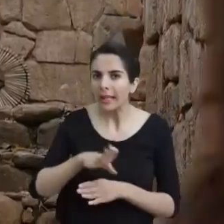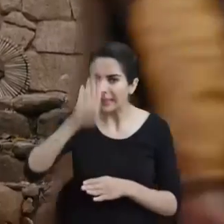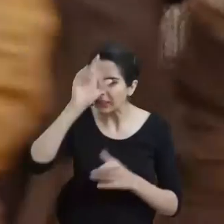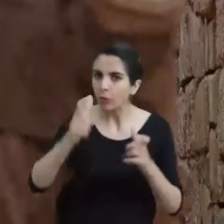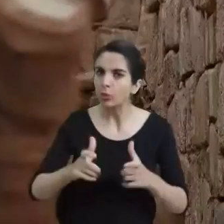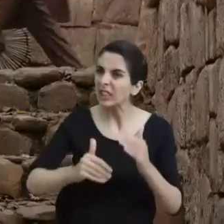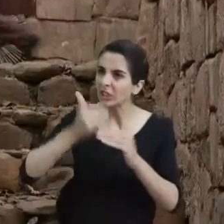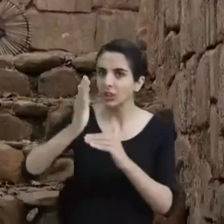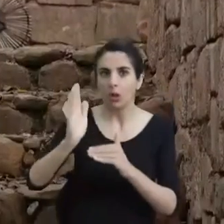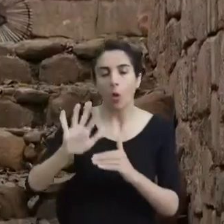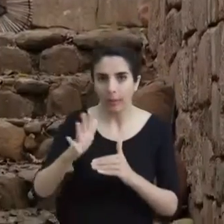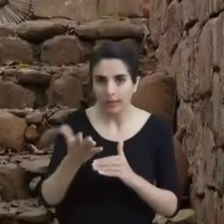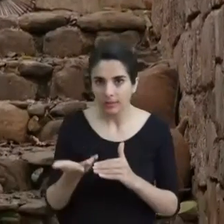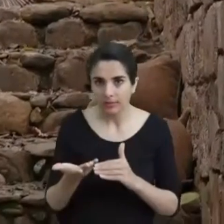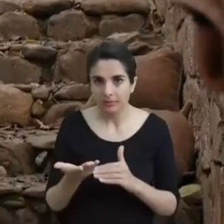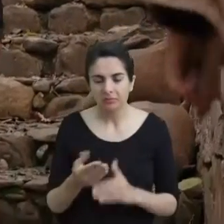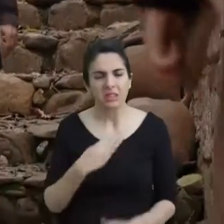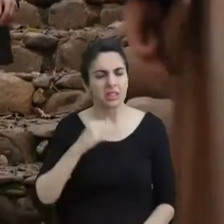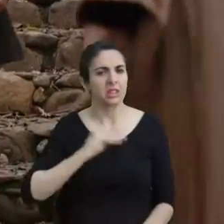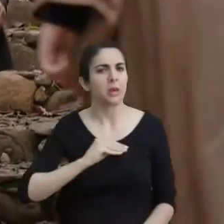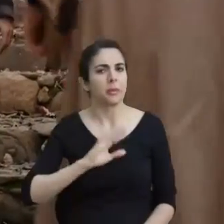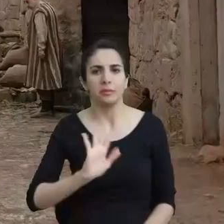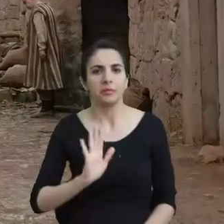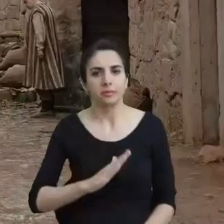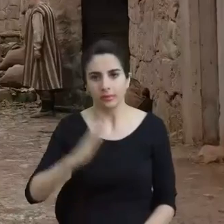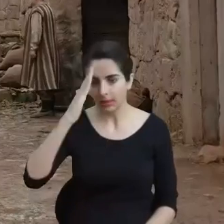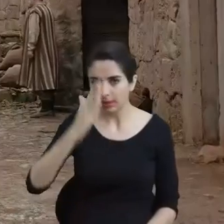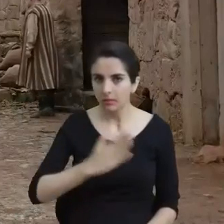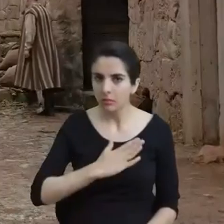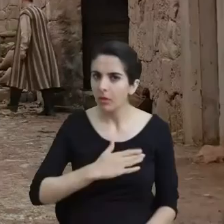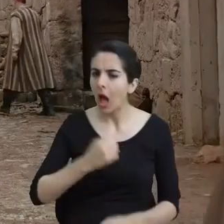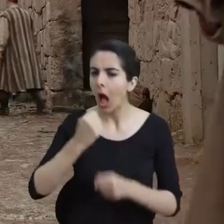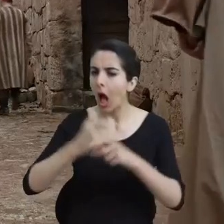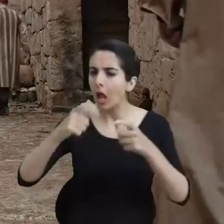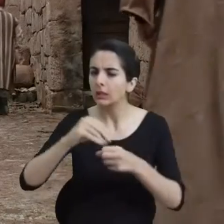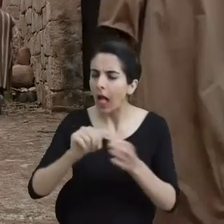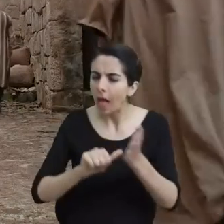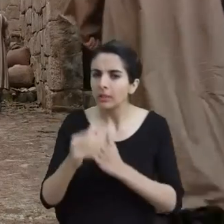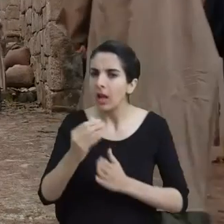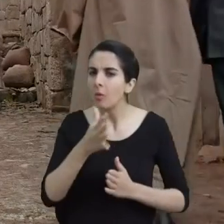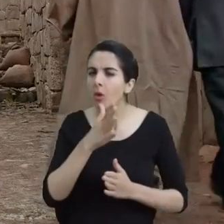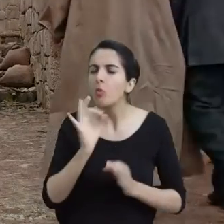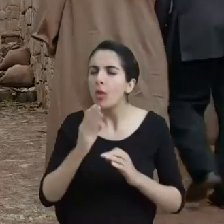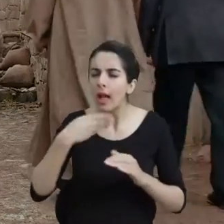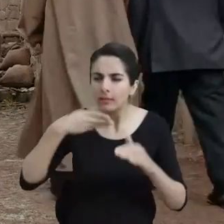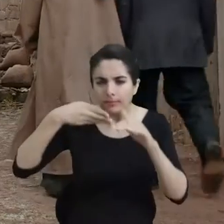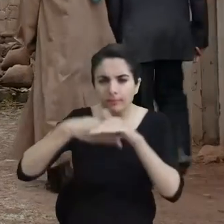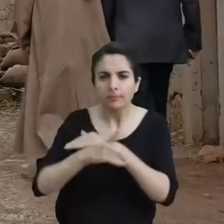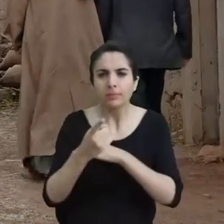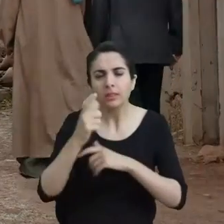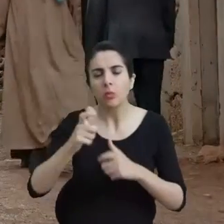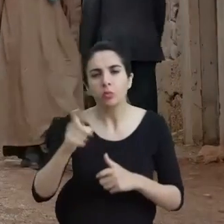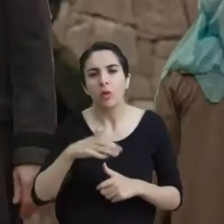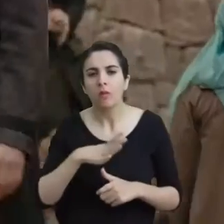Belki İstanbul dışına çıkmıştır. Sanmam. Aleykümselam. Galata'nın içini dışını iyi bilir oydu. Bulmuştur saklanacak bir